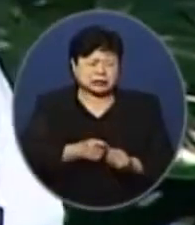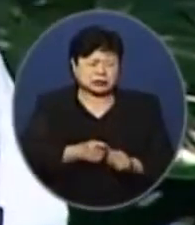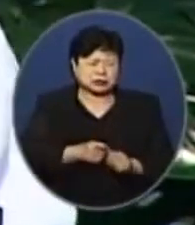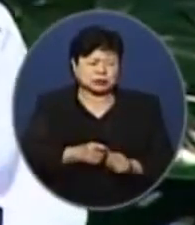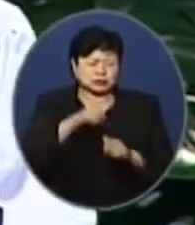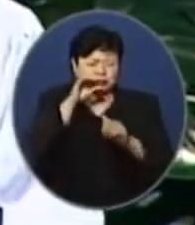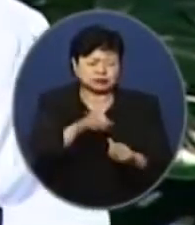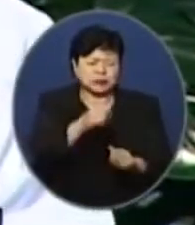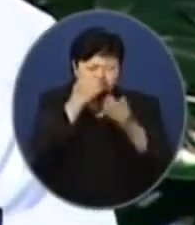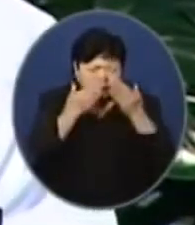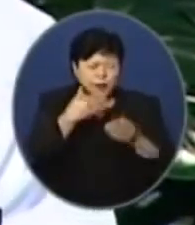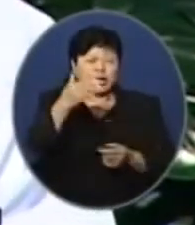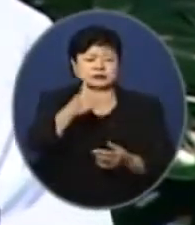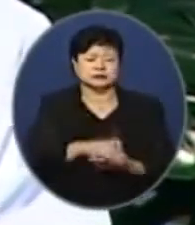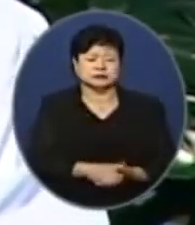보내졌는데